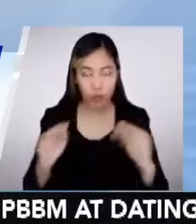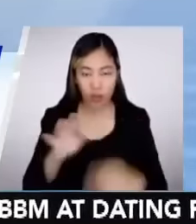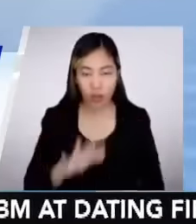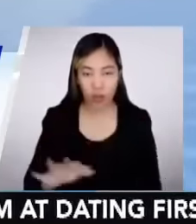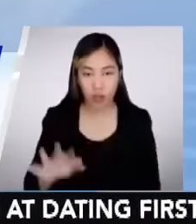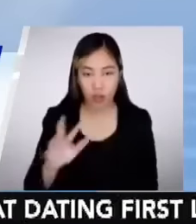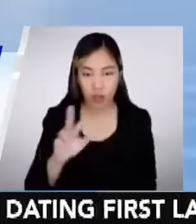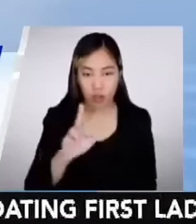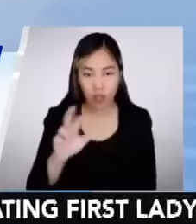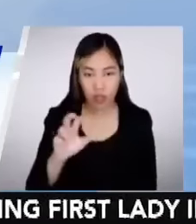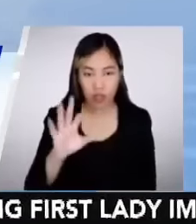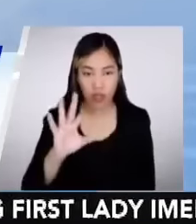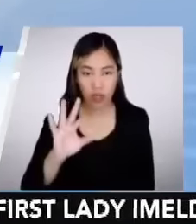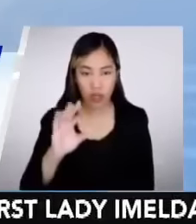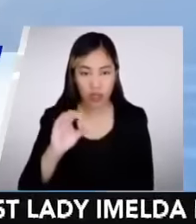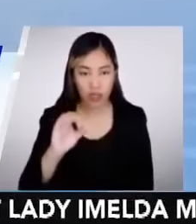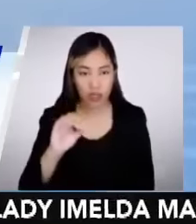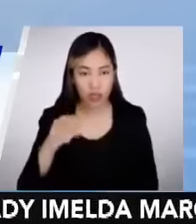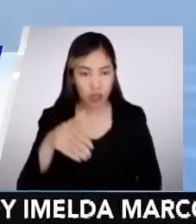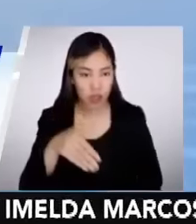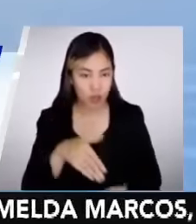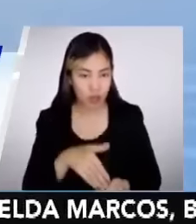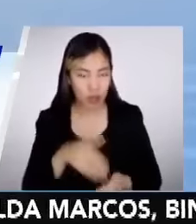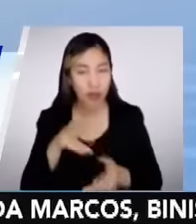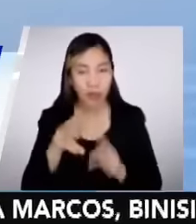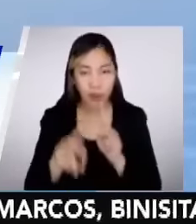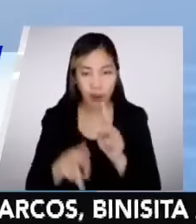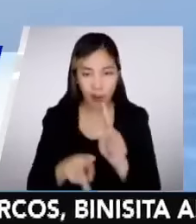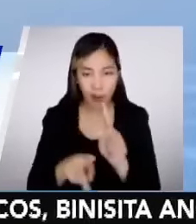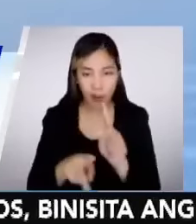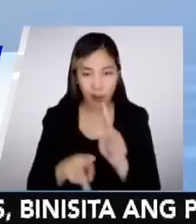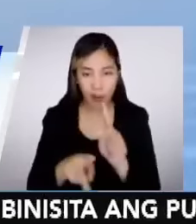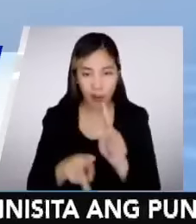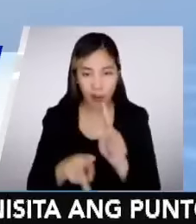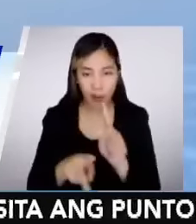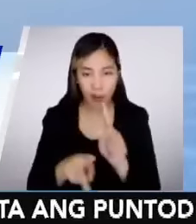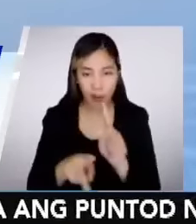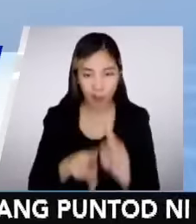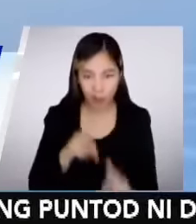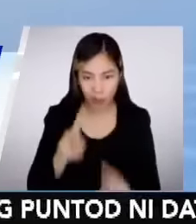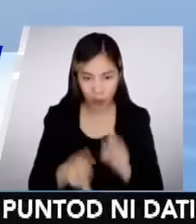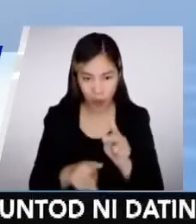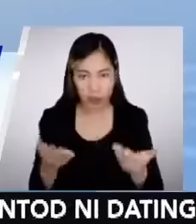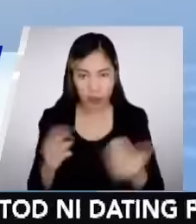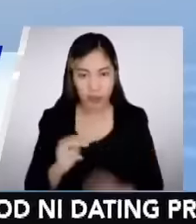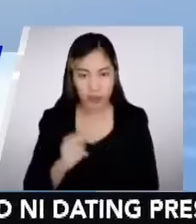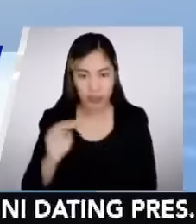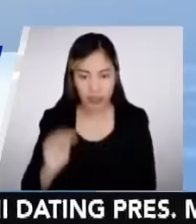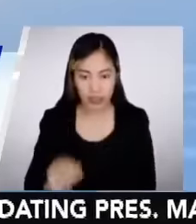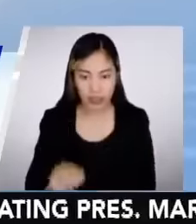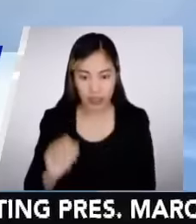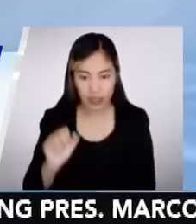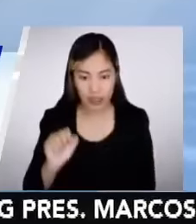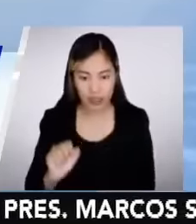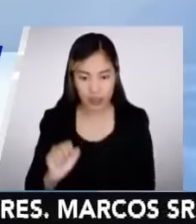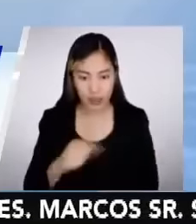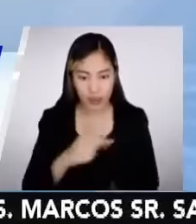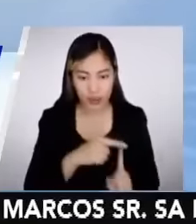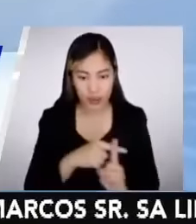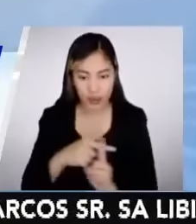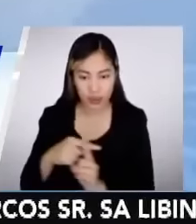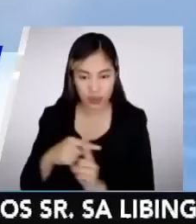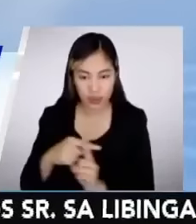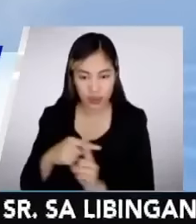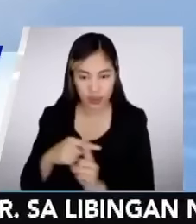390,000 ang bilang ng mga taong dumaragsa rito sa Manila South Cemetery. Inaasahan na kung magpapatuloy ang magandang lagay ng panahon